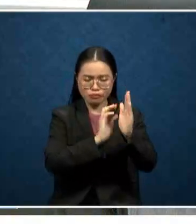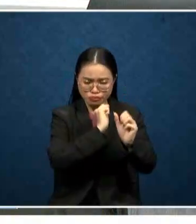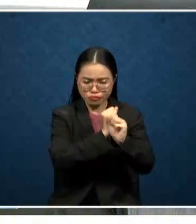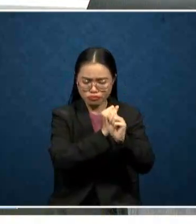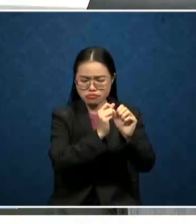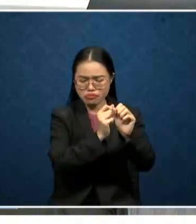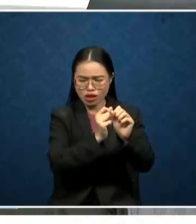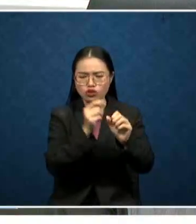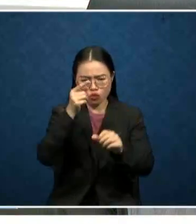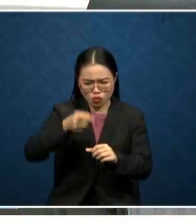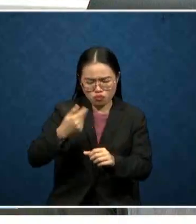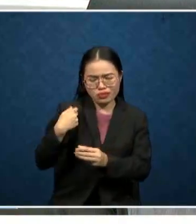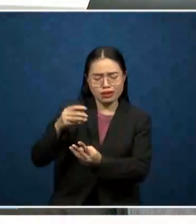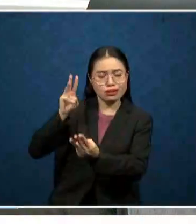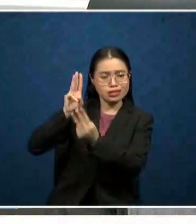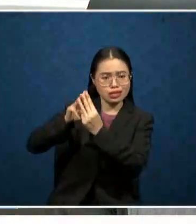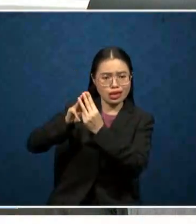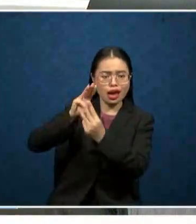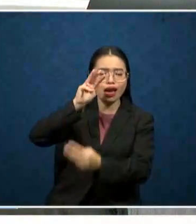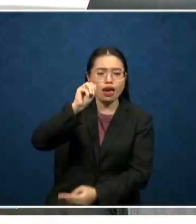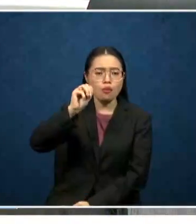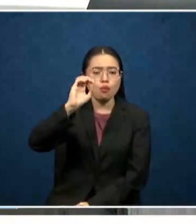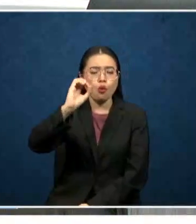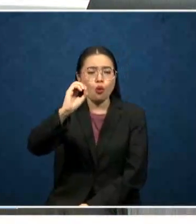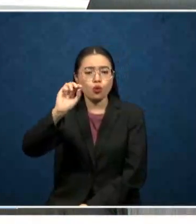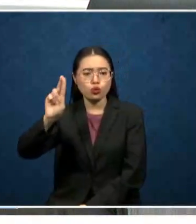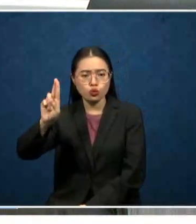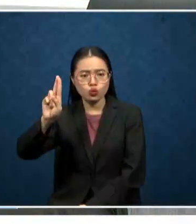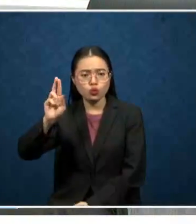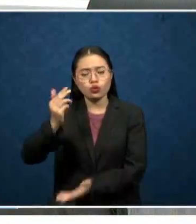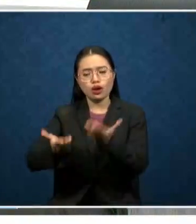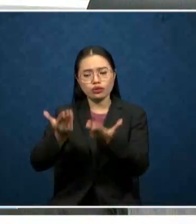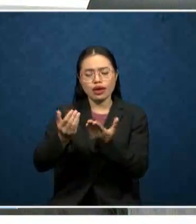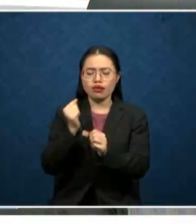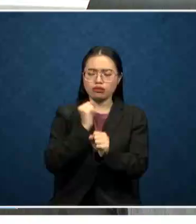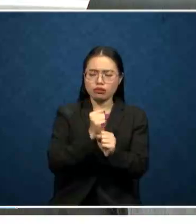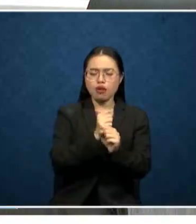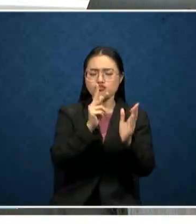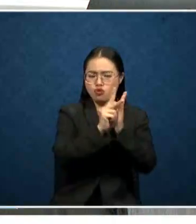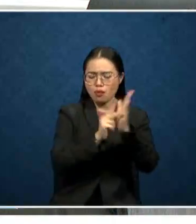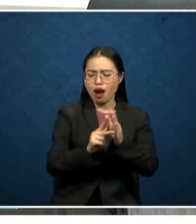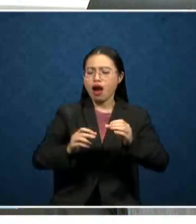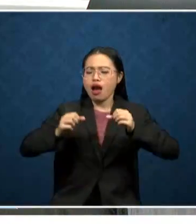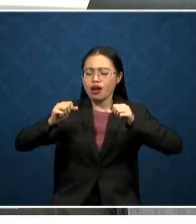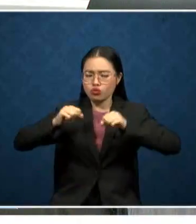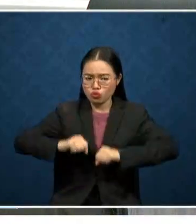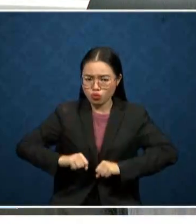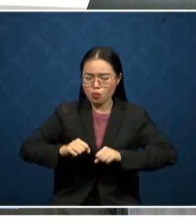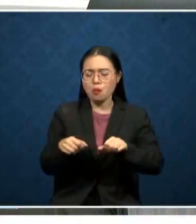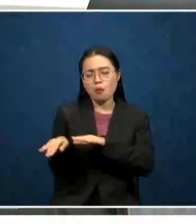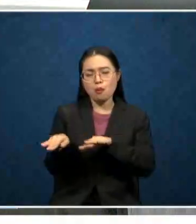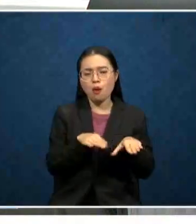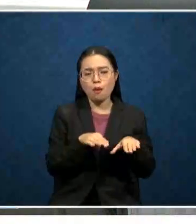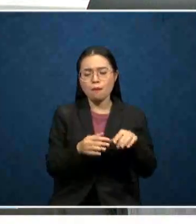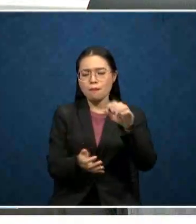ำ MOU ร่วมกันหรือว่าทำเป็นกฎหมายร่วมกันนะครับที่จะมาใช้สามารถบังคับใช้กฎหมาย